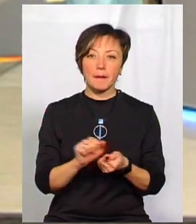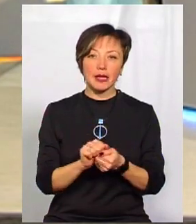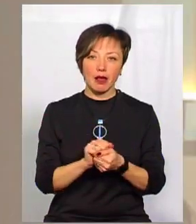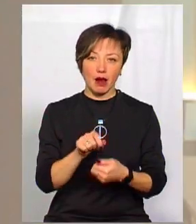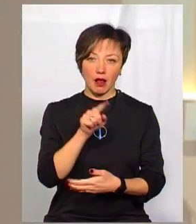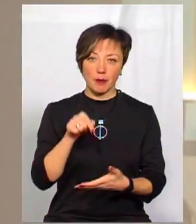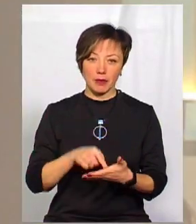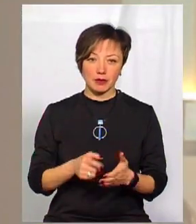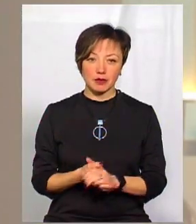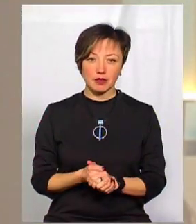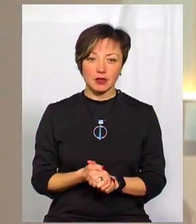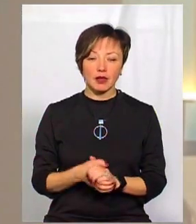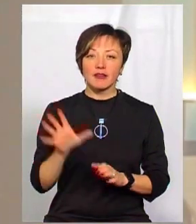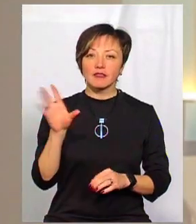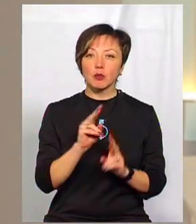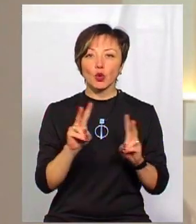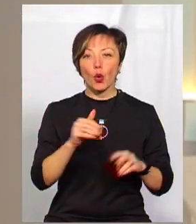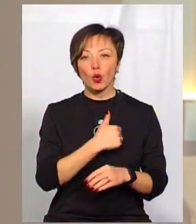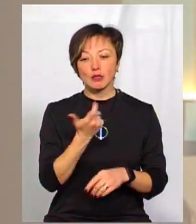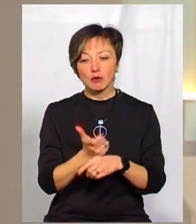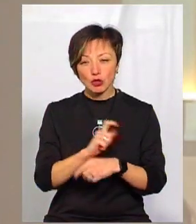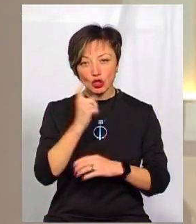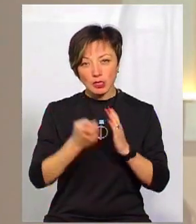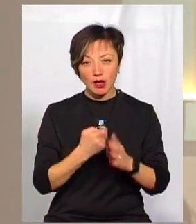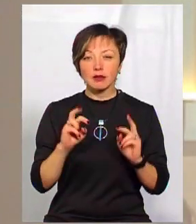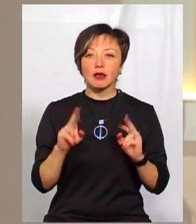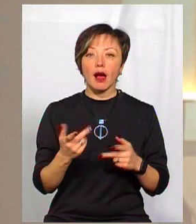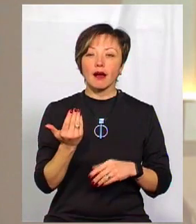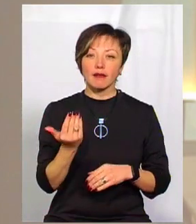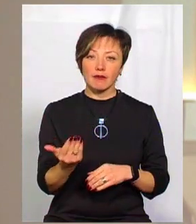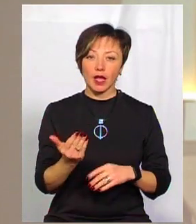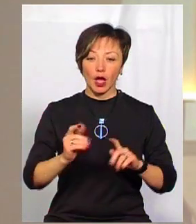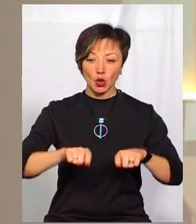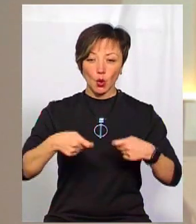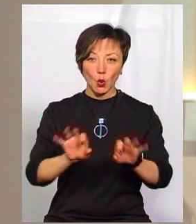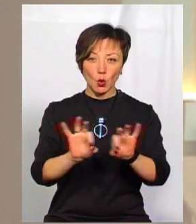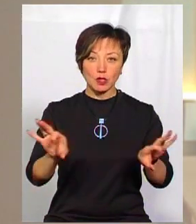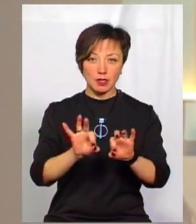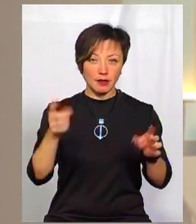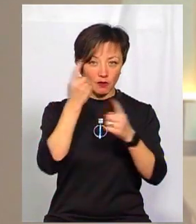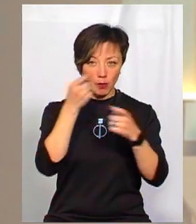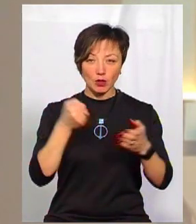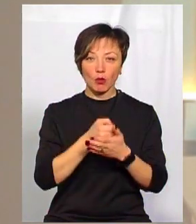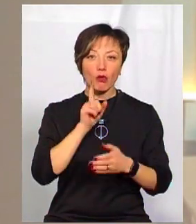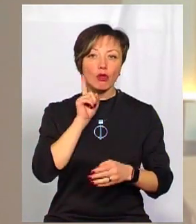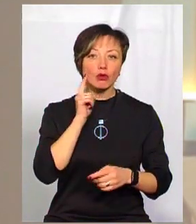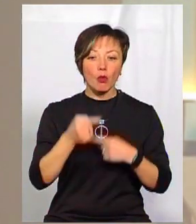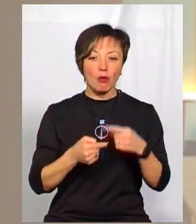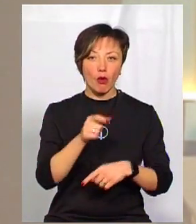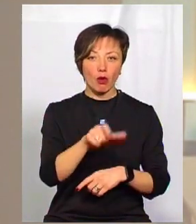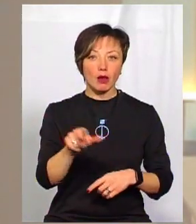матеріалами? Всім, хто хоче більше знати, як ви доносите цю інформацію до молодого